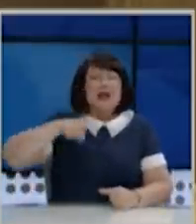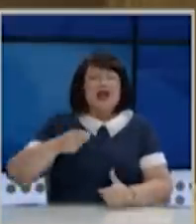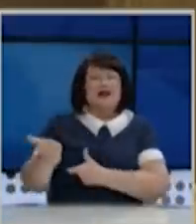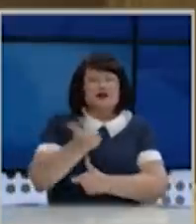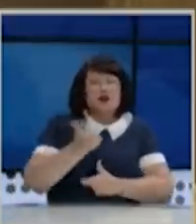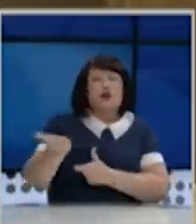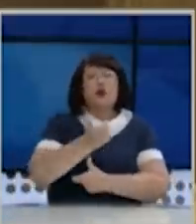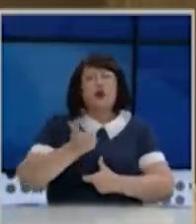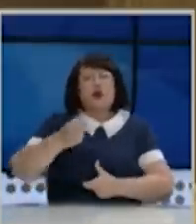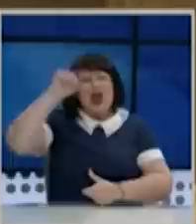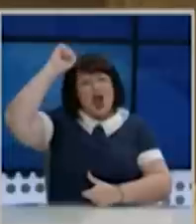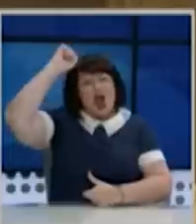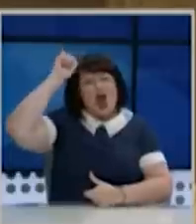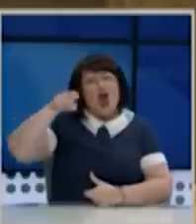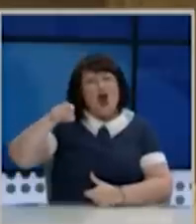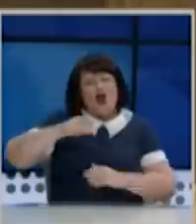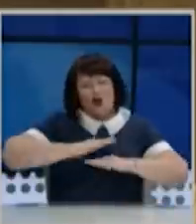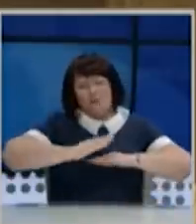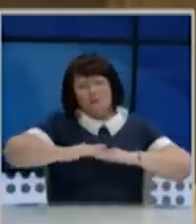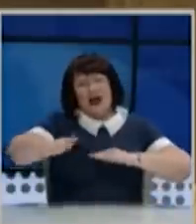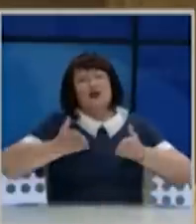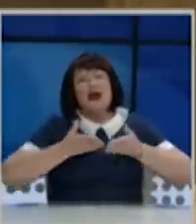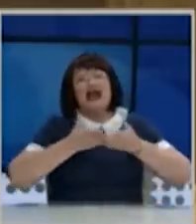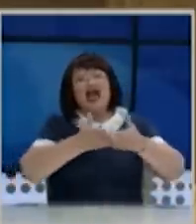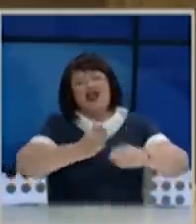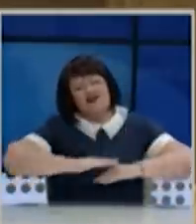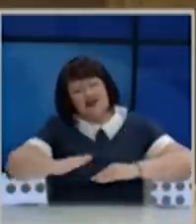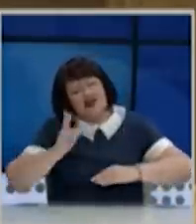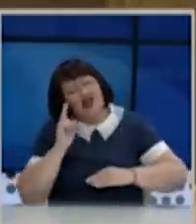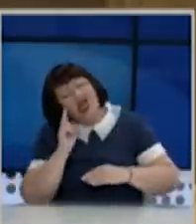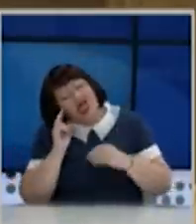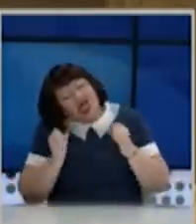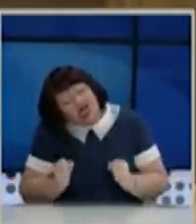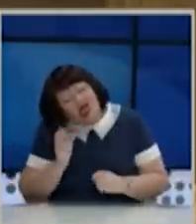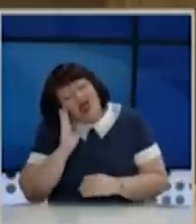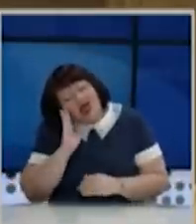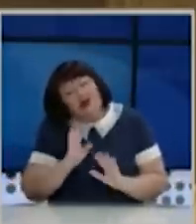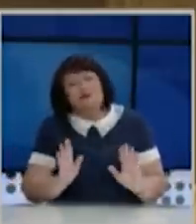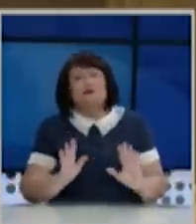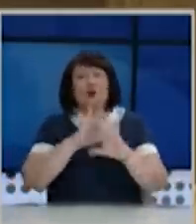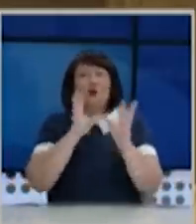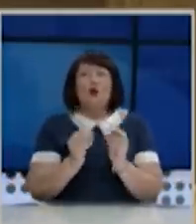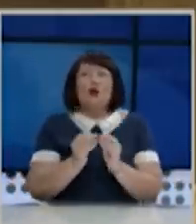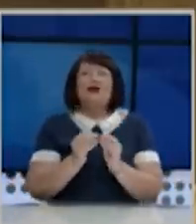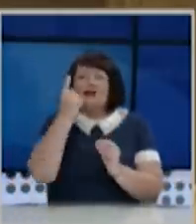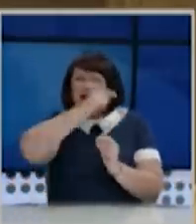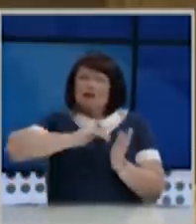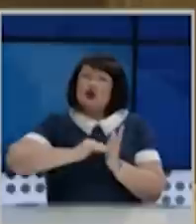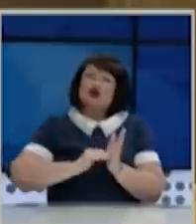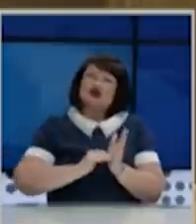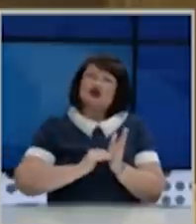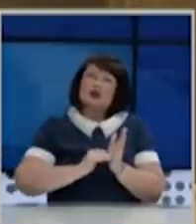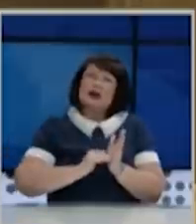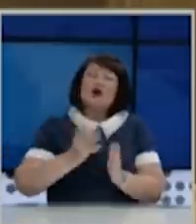με τις φωτιές στη Ρόδο και κοιμόντουσαν στο πάτωμα του καραβιού και σε καρέκλες. Και όλα αυτά σε ένα προσωπικό που ο μέσος